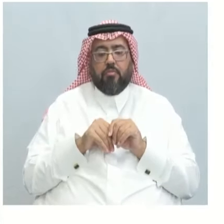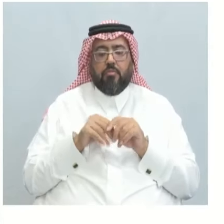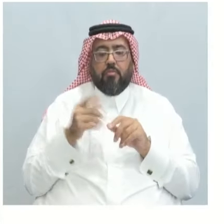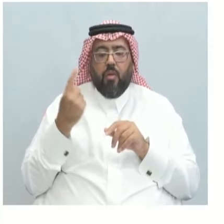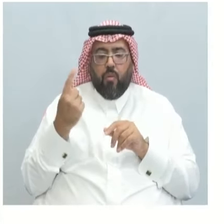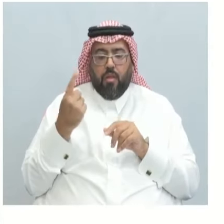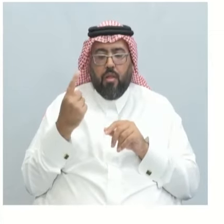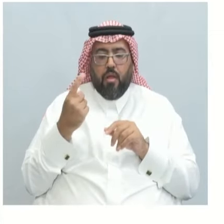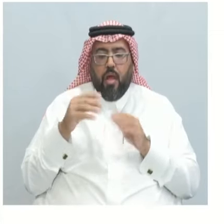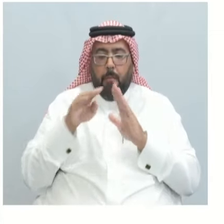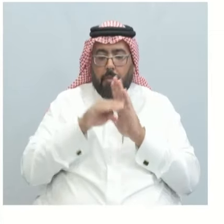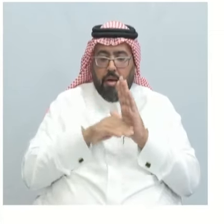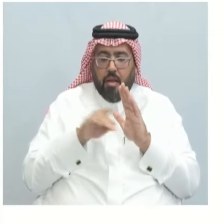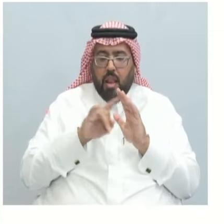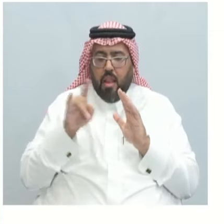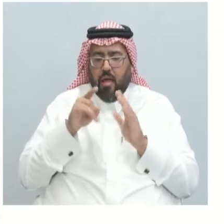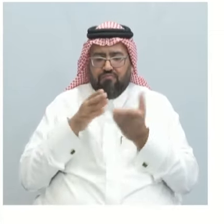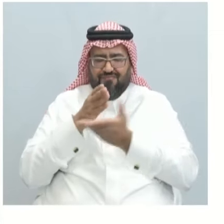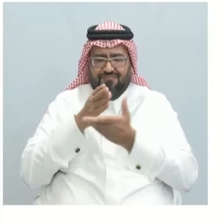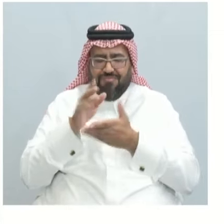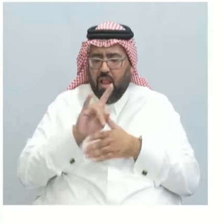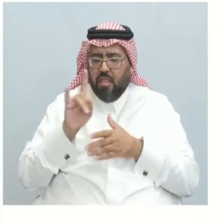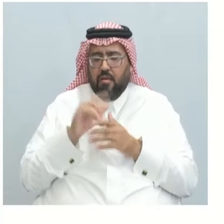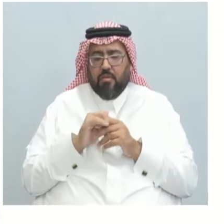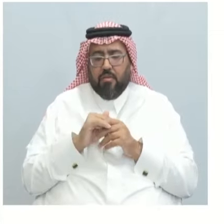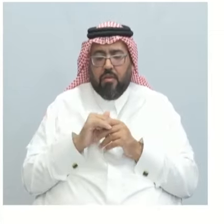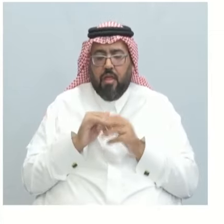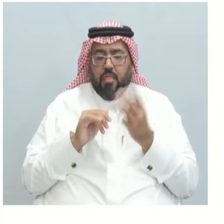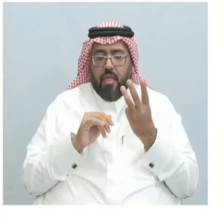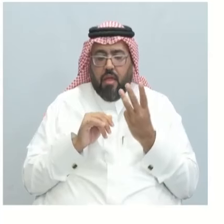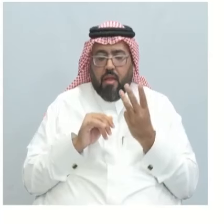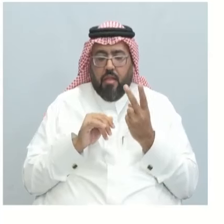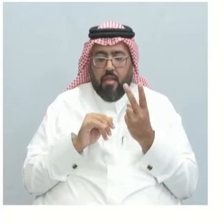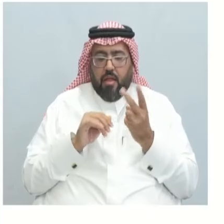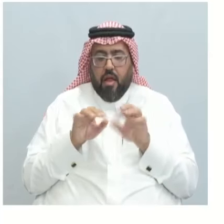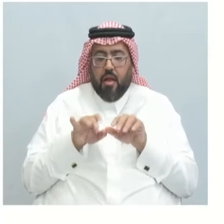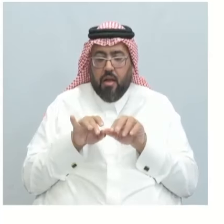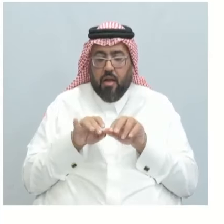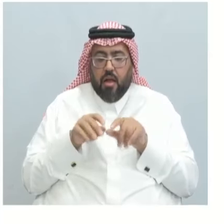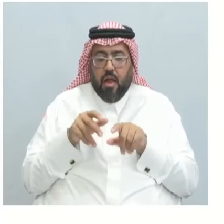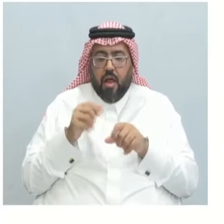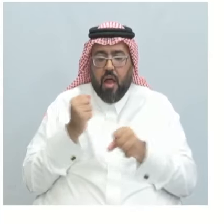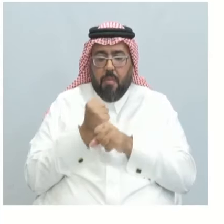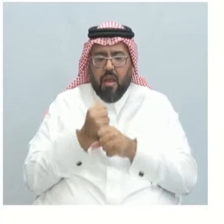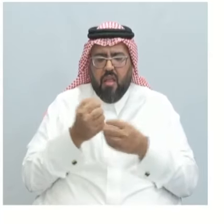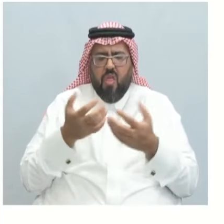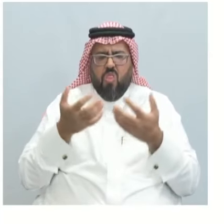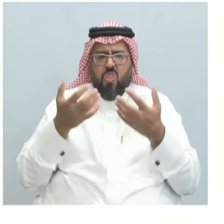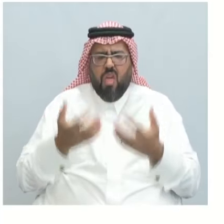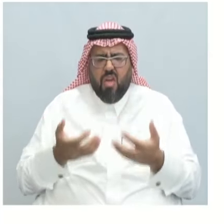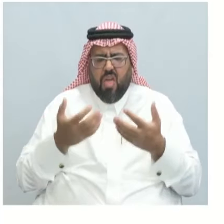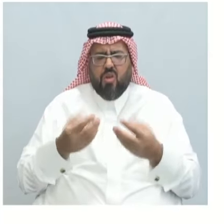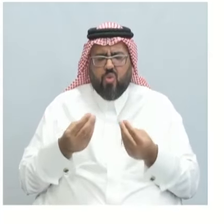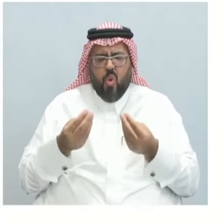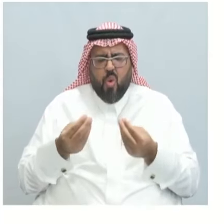واحد البرنامج لا يستجيب اثنان الحاسب يعمل ببطء